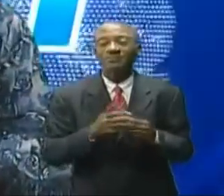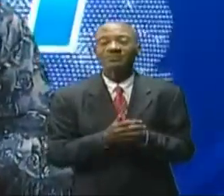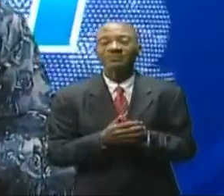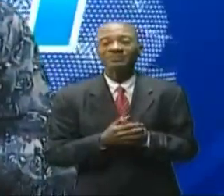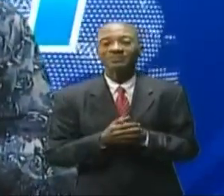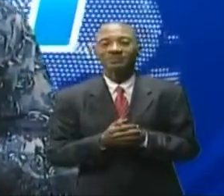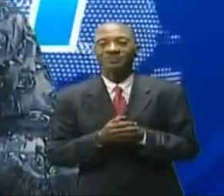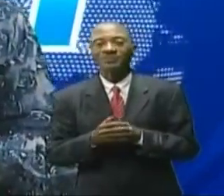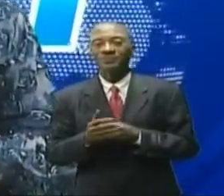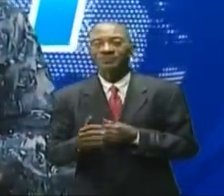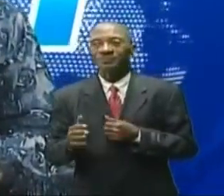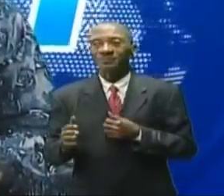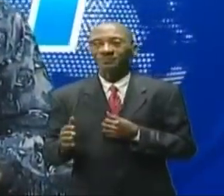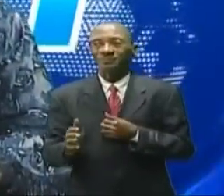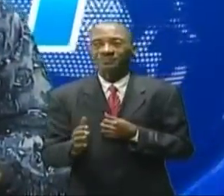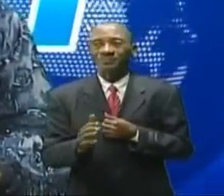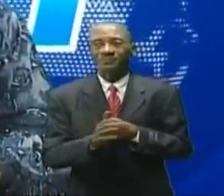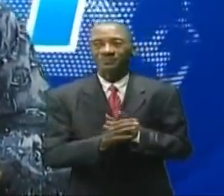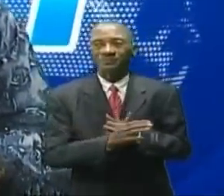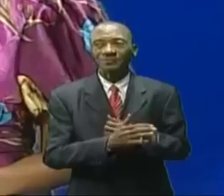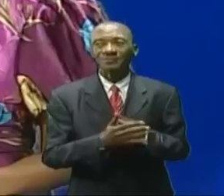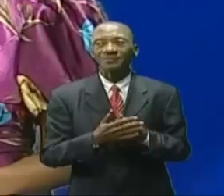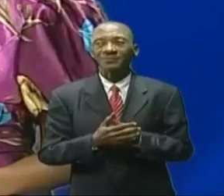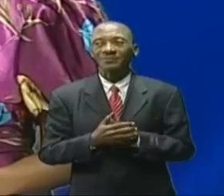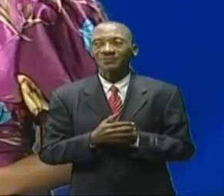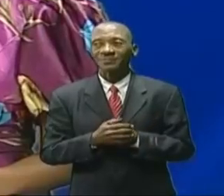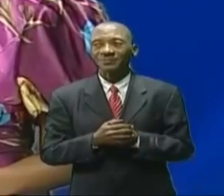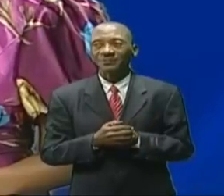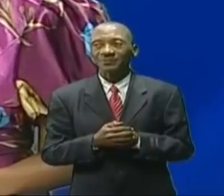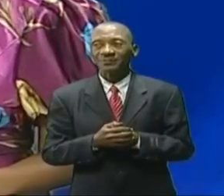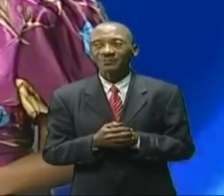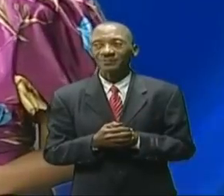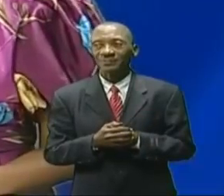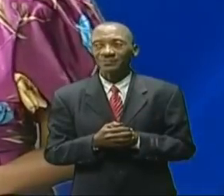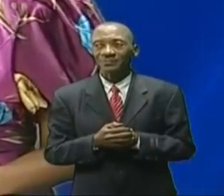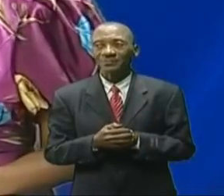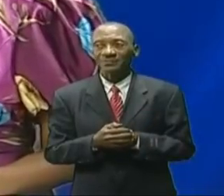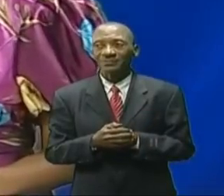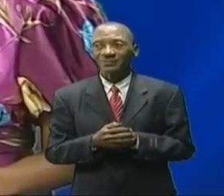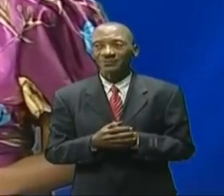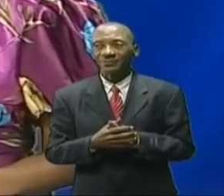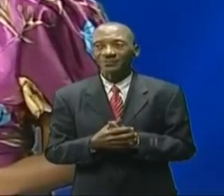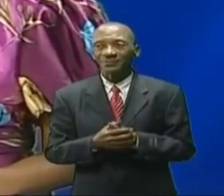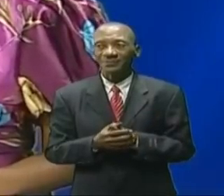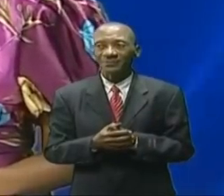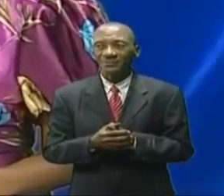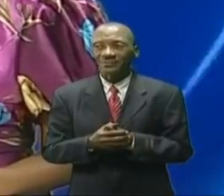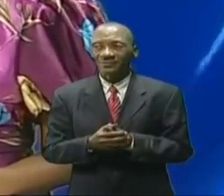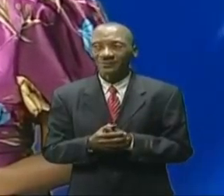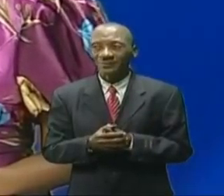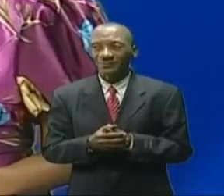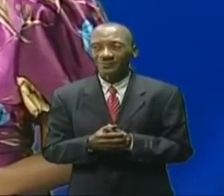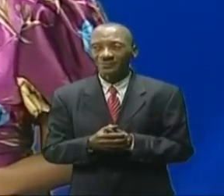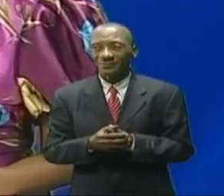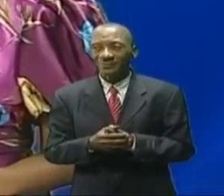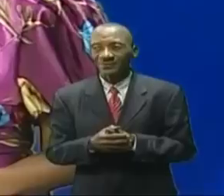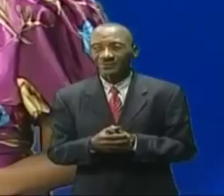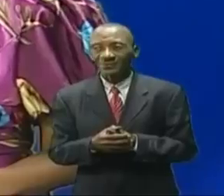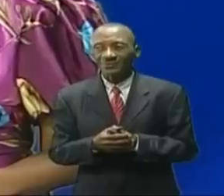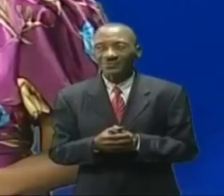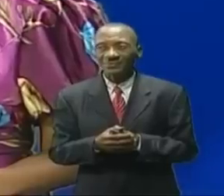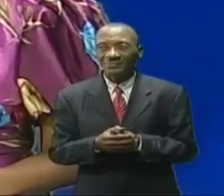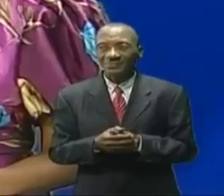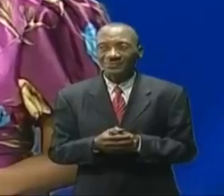Recevons sur ce plateau Madame Batena Ifomi. Bonsoir. Bonsoir Madame. Vous êtes juriste de profession et